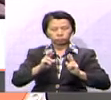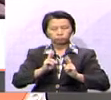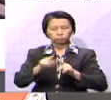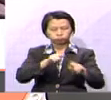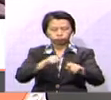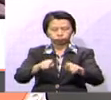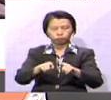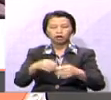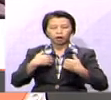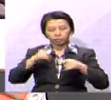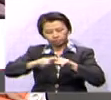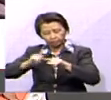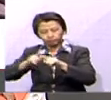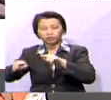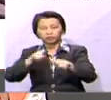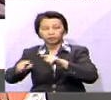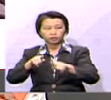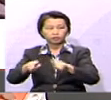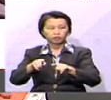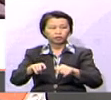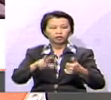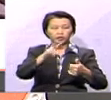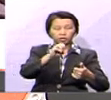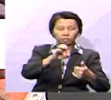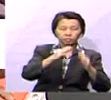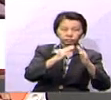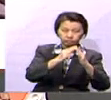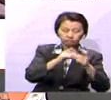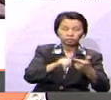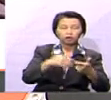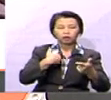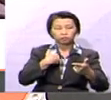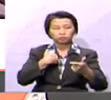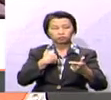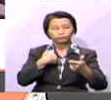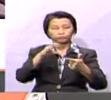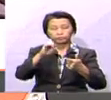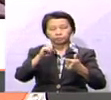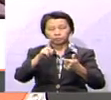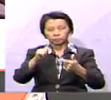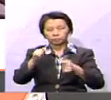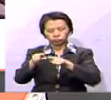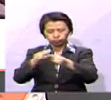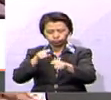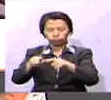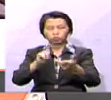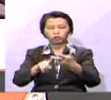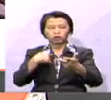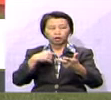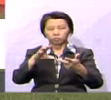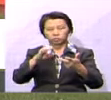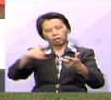pelbagai race di situ seperti Enduro City, kita ada Enduro, kita ada CKD race and